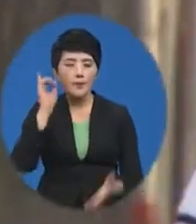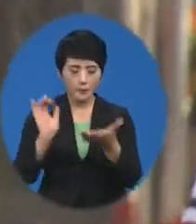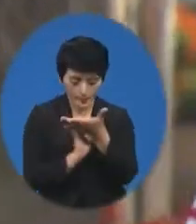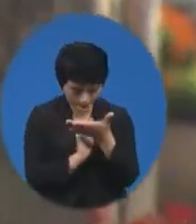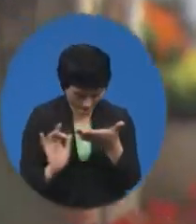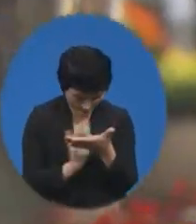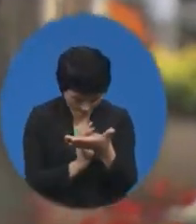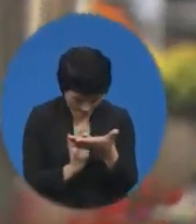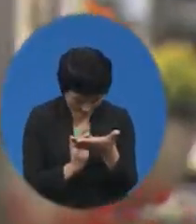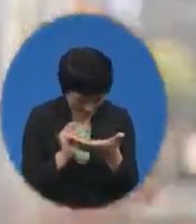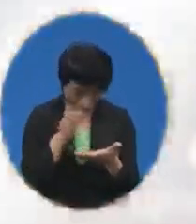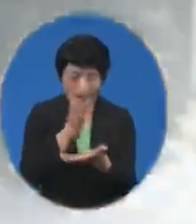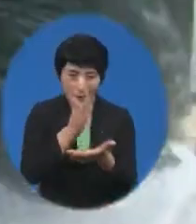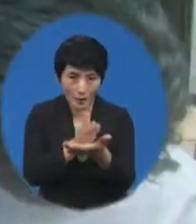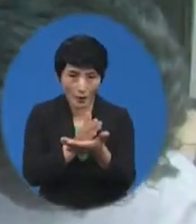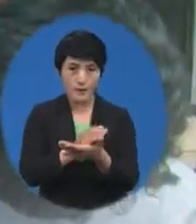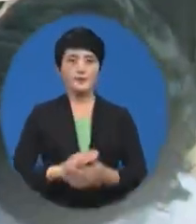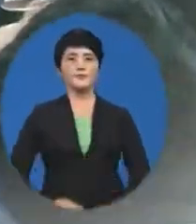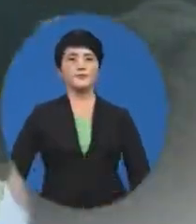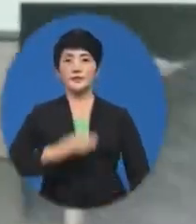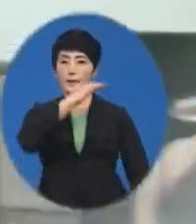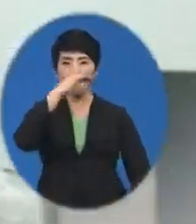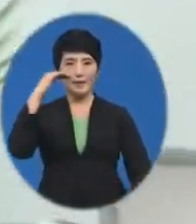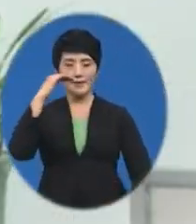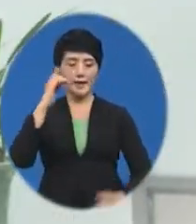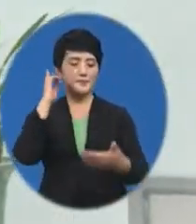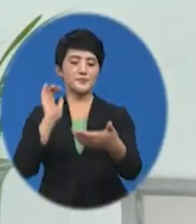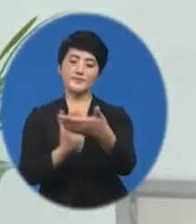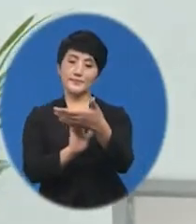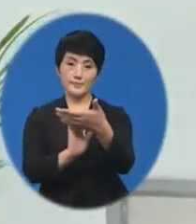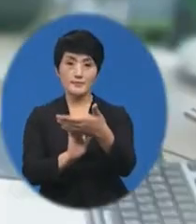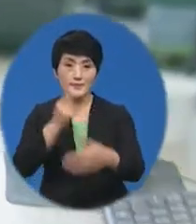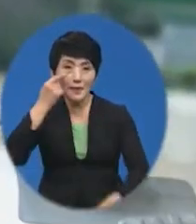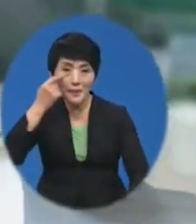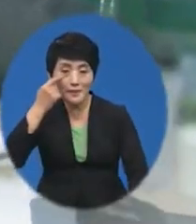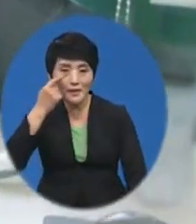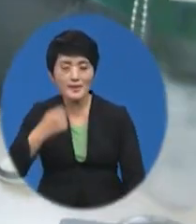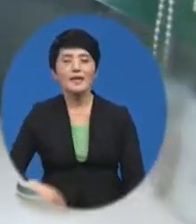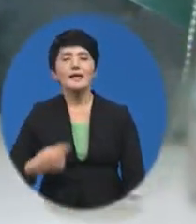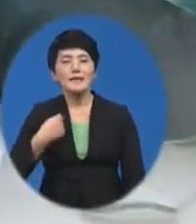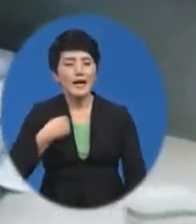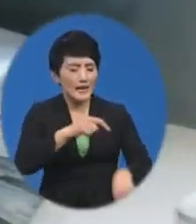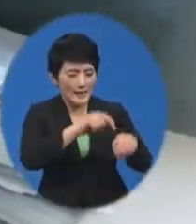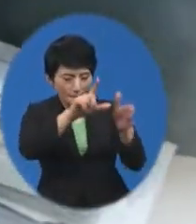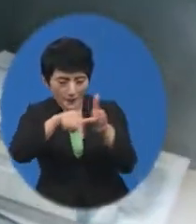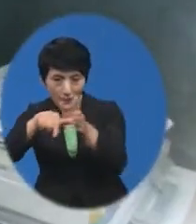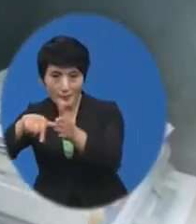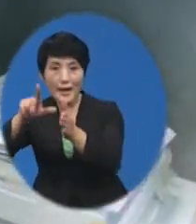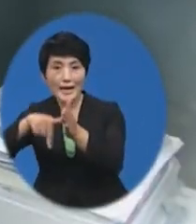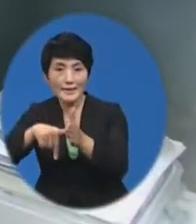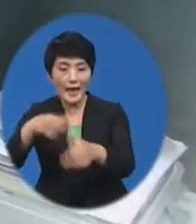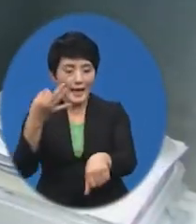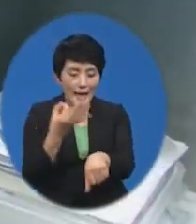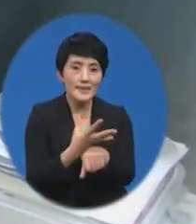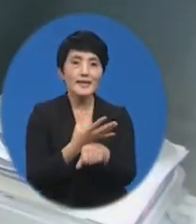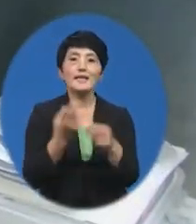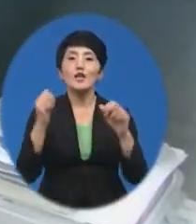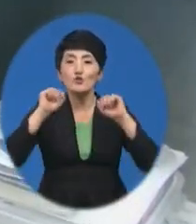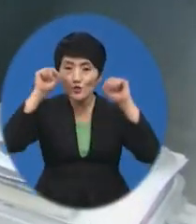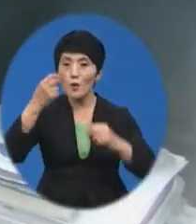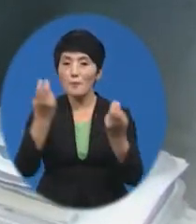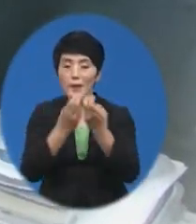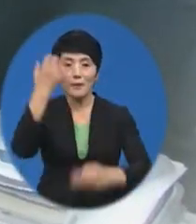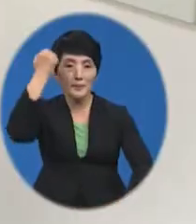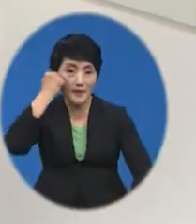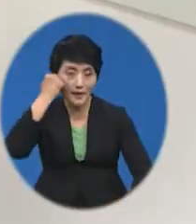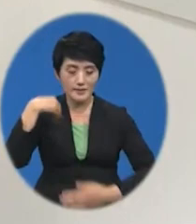때 자세를 바로 하는 것도 잊지 마세요. 일상생활 속에서 틈틈이 할 수 있는 간단한 맥켄지 운동으로 우리